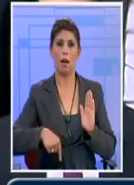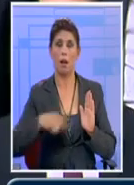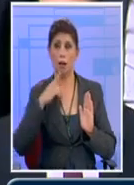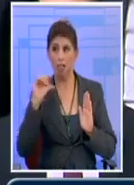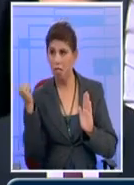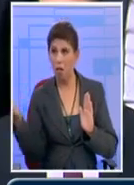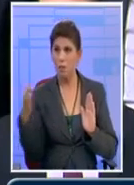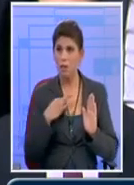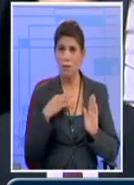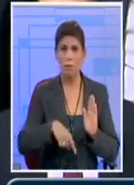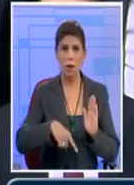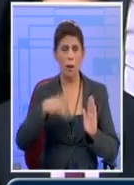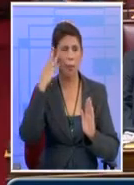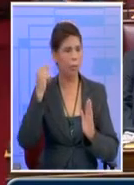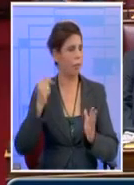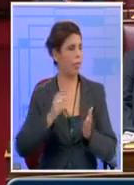έχετε ξεχάσει.